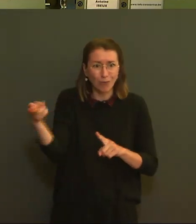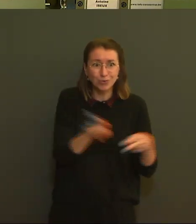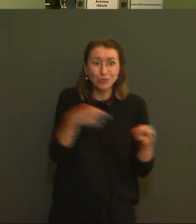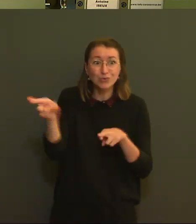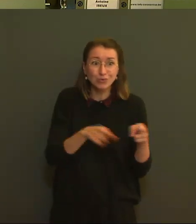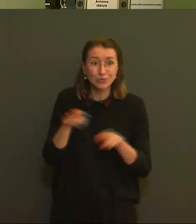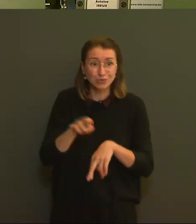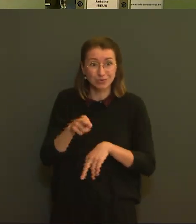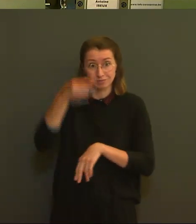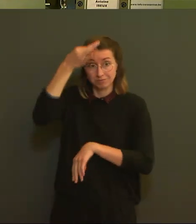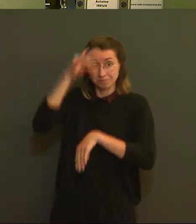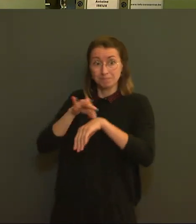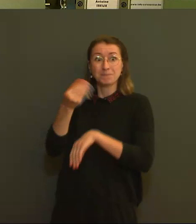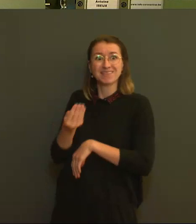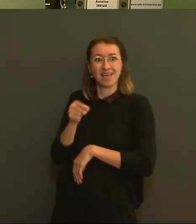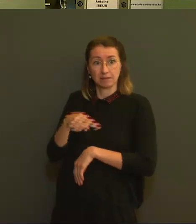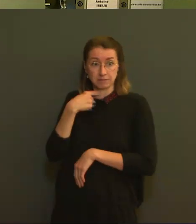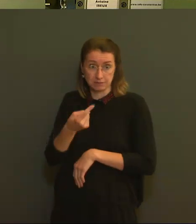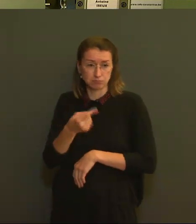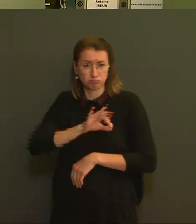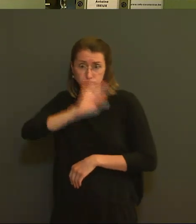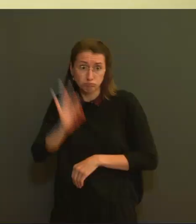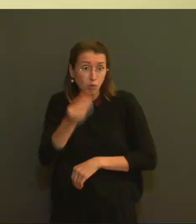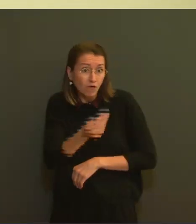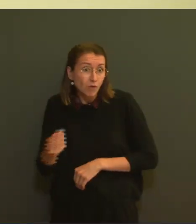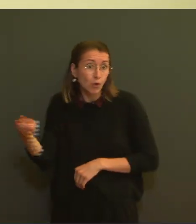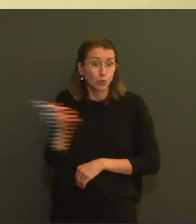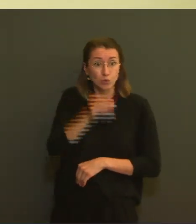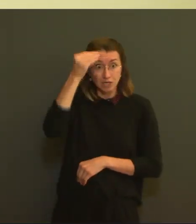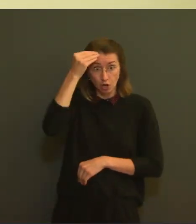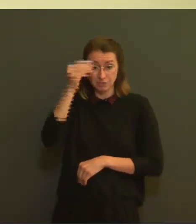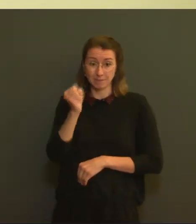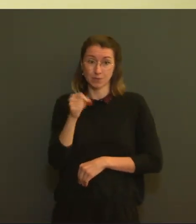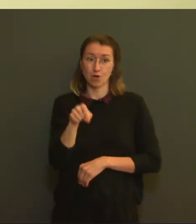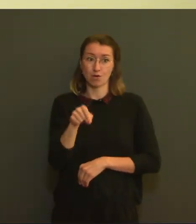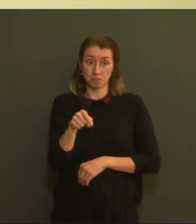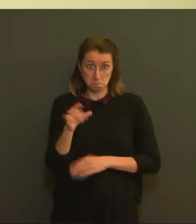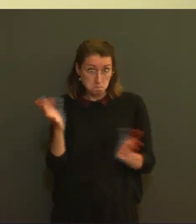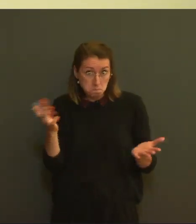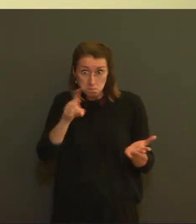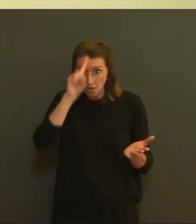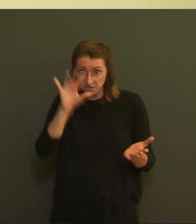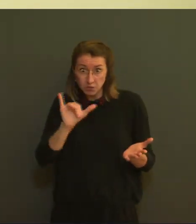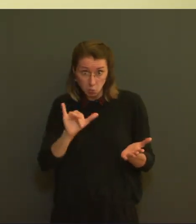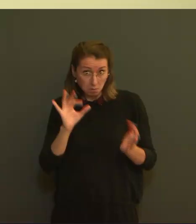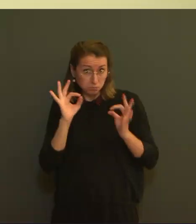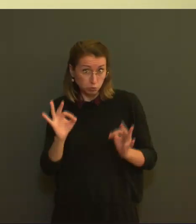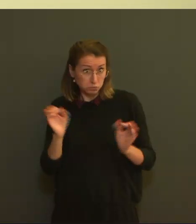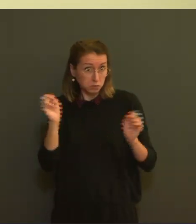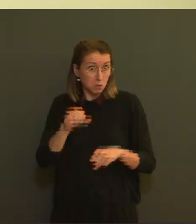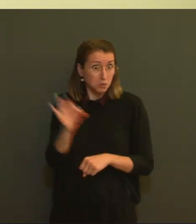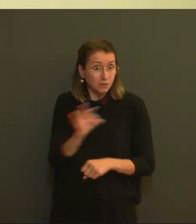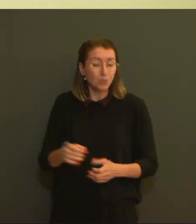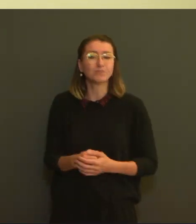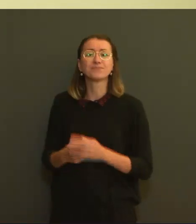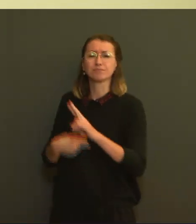1er septembre? Alors nous partageons complètement l'avis des pédiatres qui se sont exprimés dans une carte blanche. Nous pensons qu'il est extrêmement important